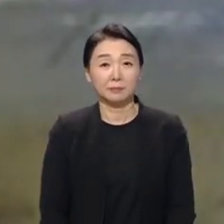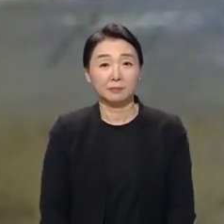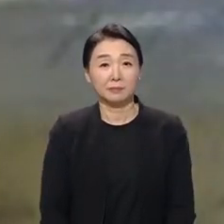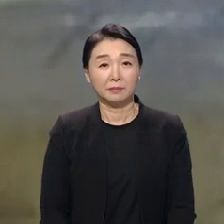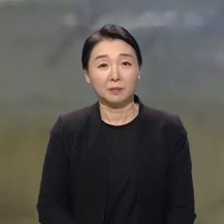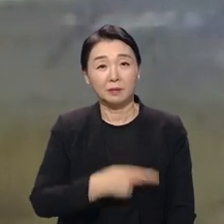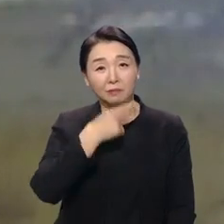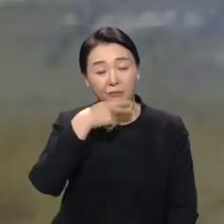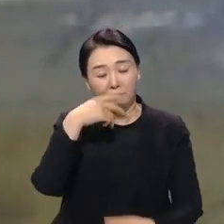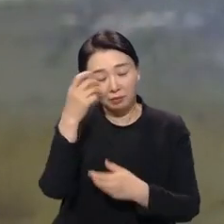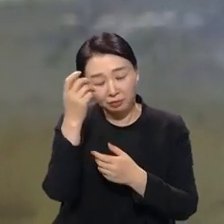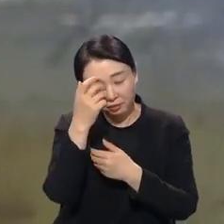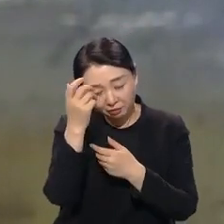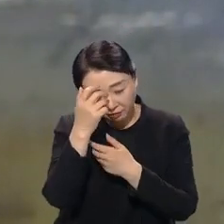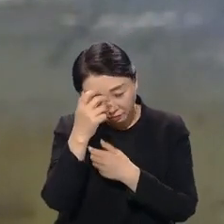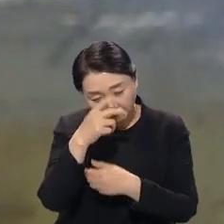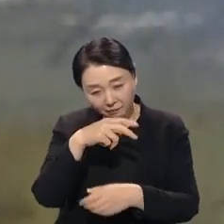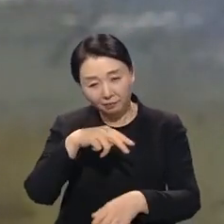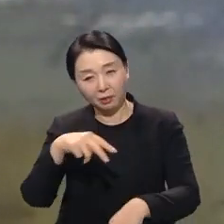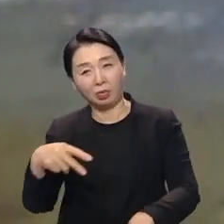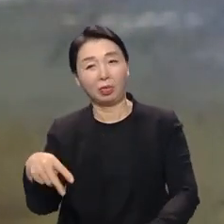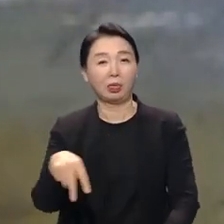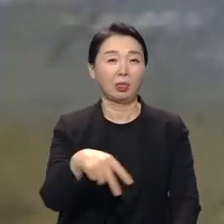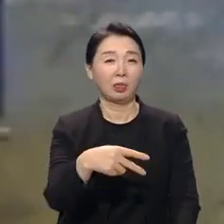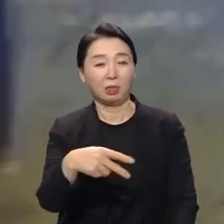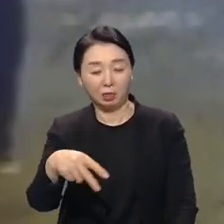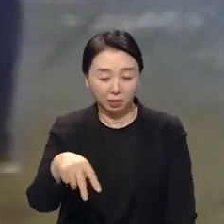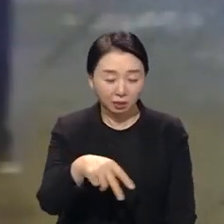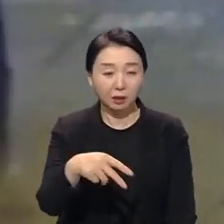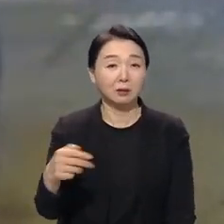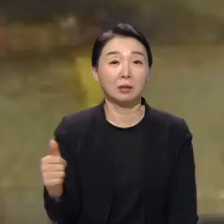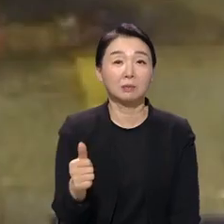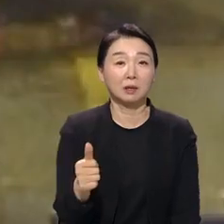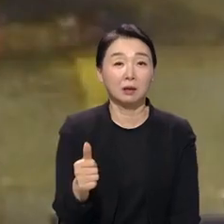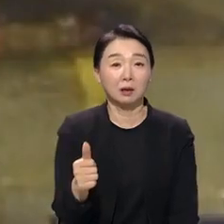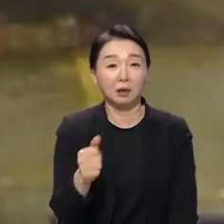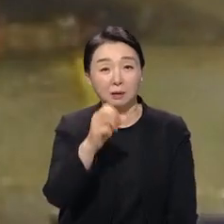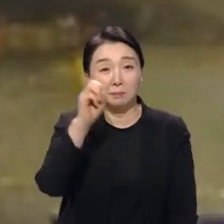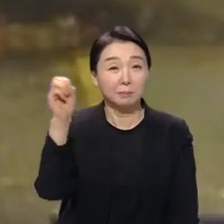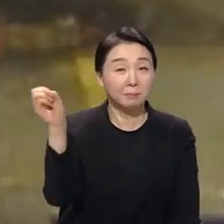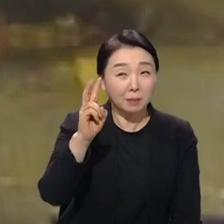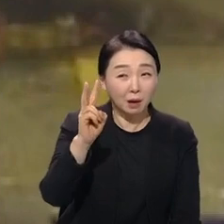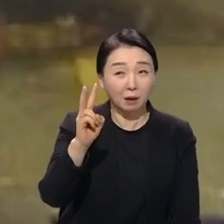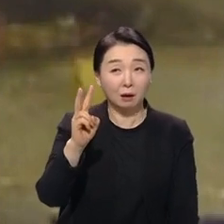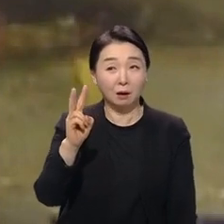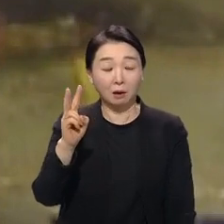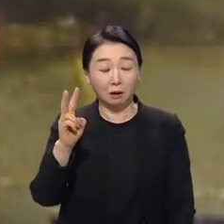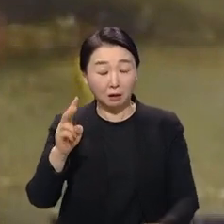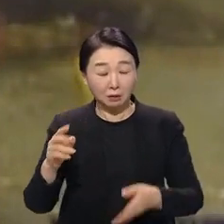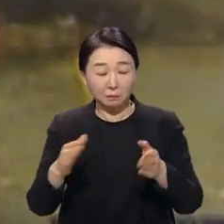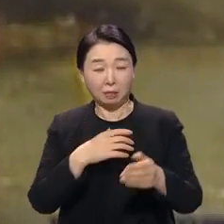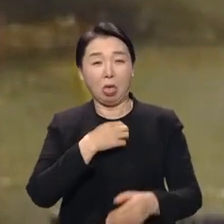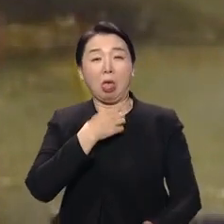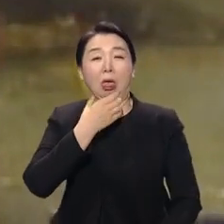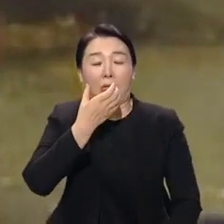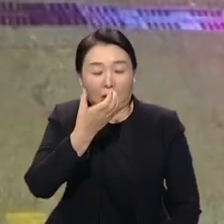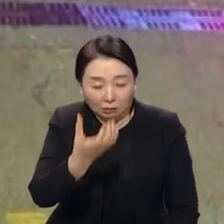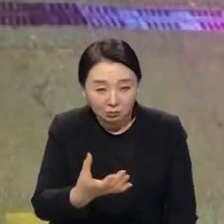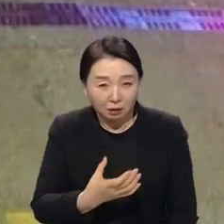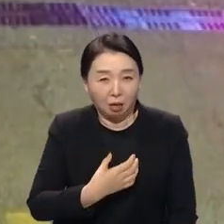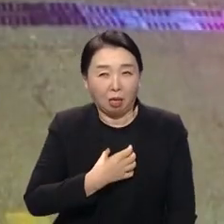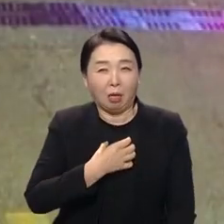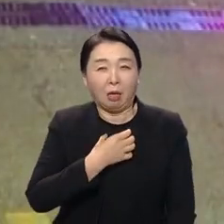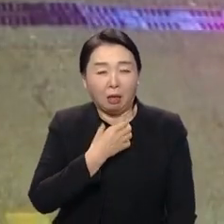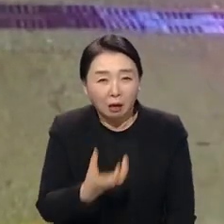취했는지 휘청휘청 호랑나비 춤을 추면서 걸어오는 남성 자 갑자기 갑자기 길바닥에